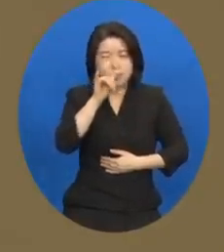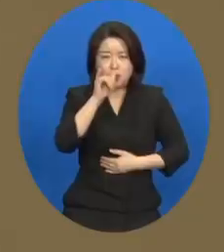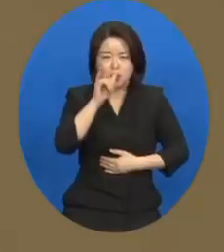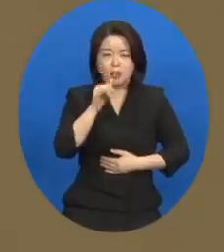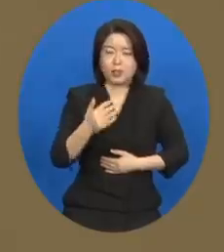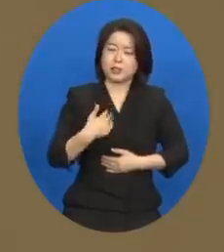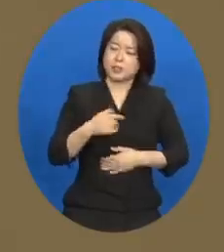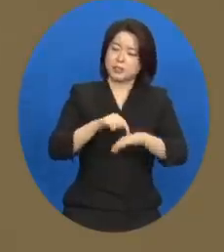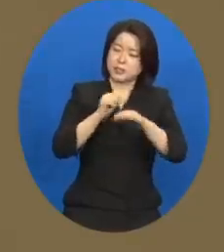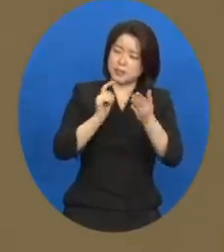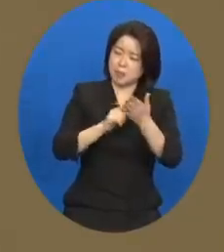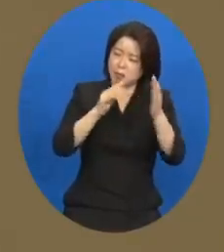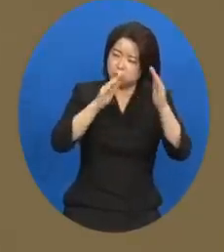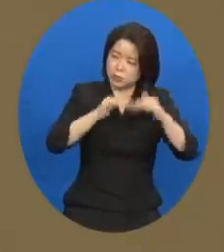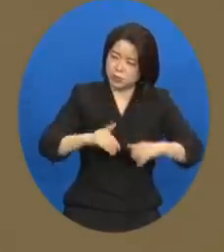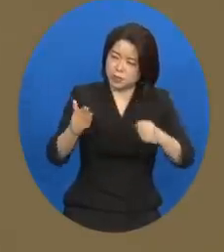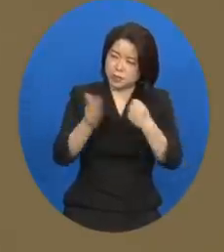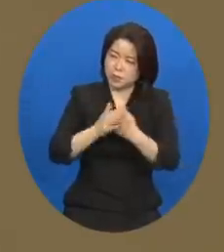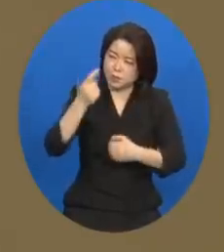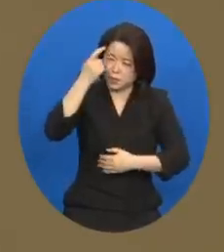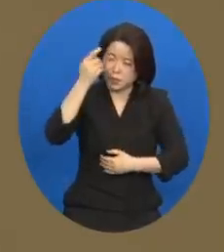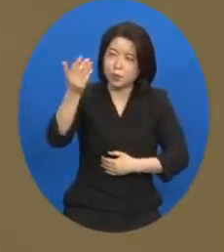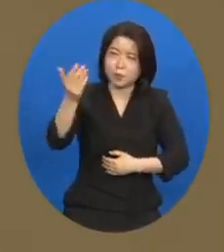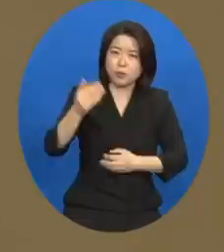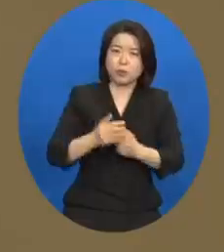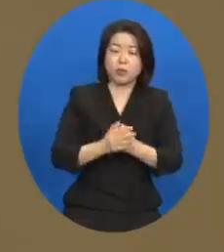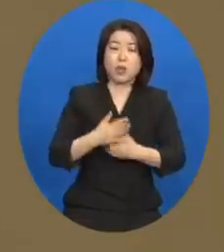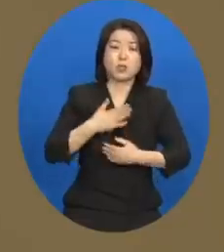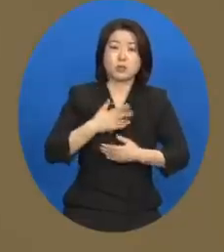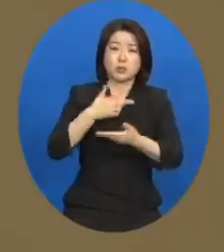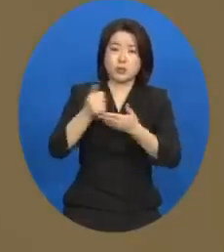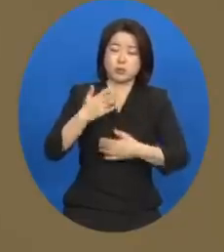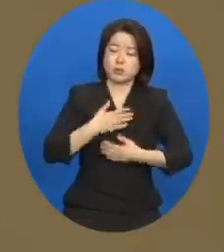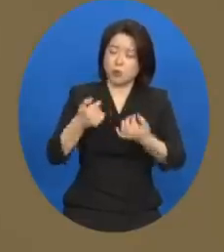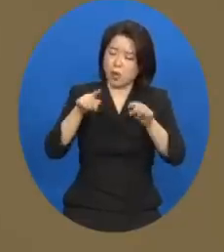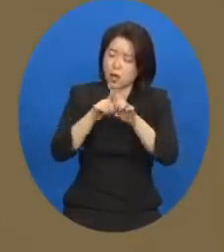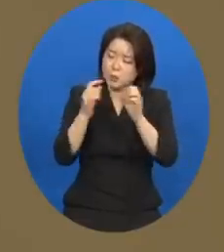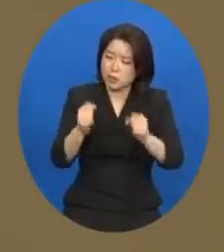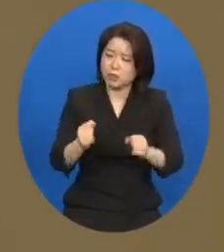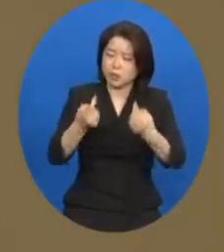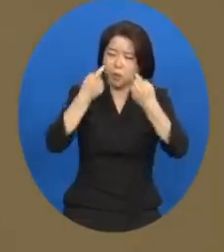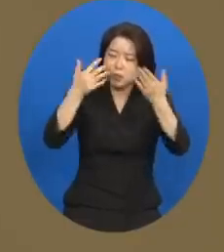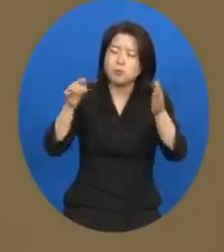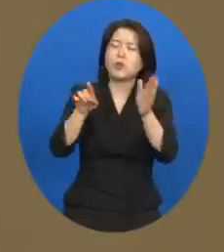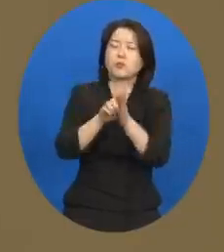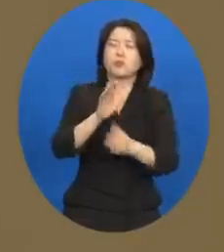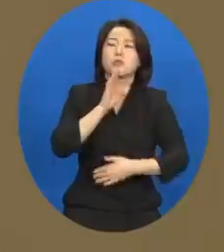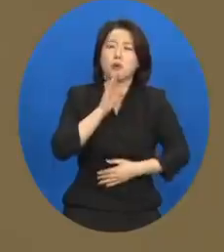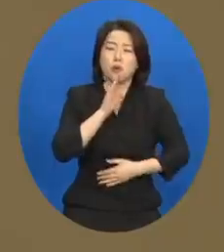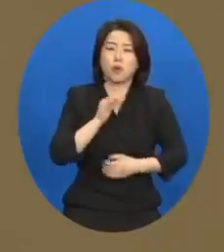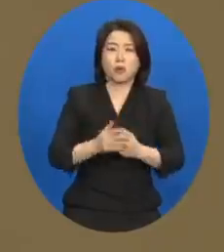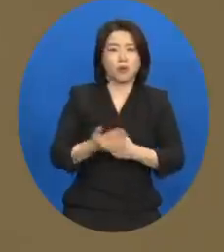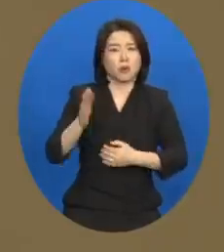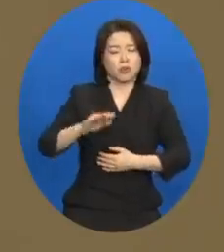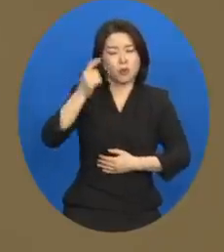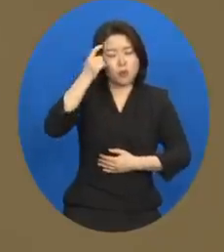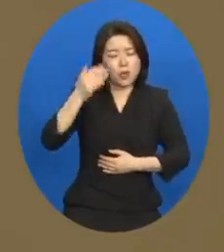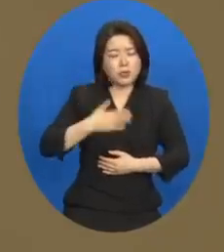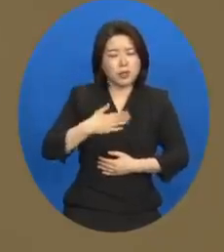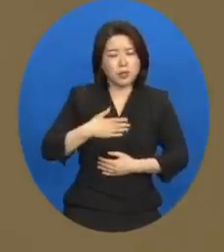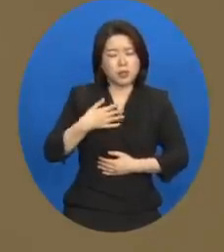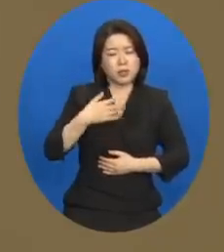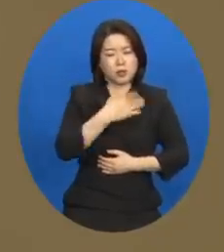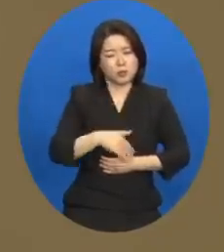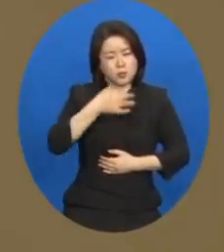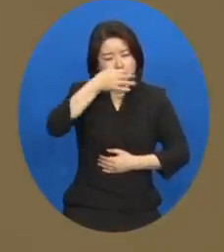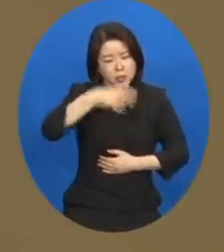제 마음이 무너져서 그런가요? 저는 주님이 저와 함께 계시는 것을 분명히 믿는데 제가 왜 이렇게